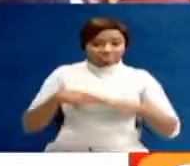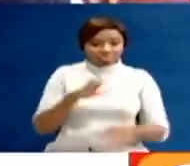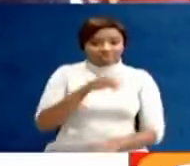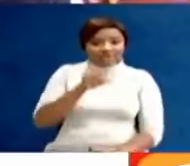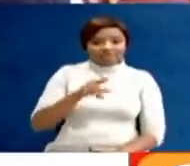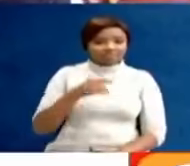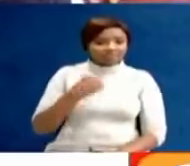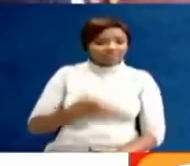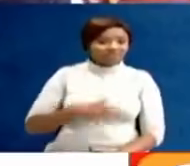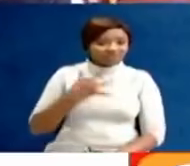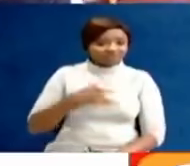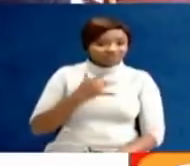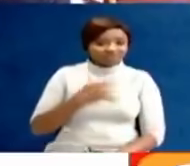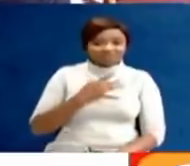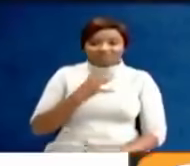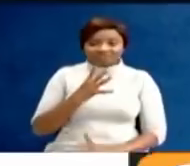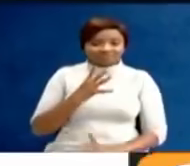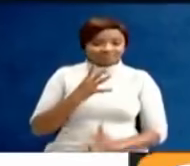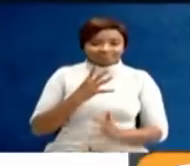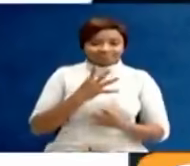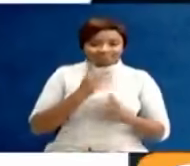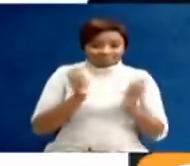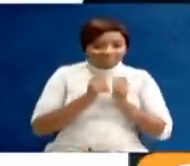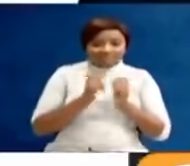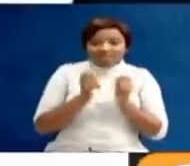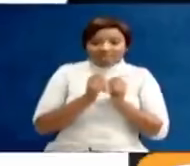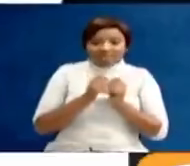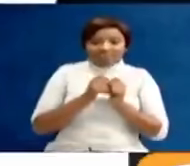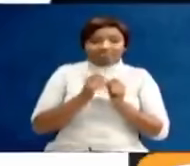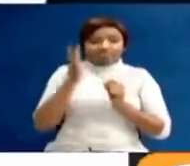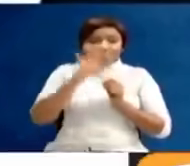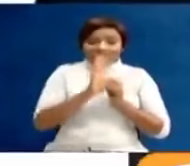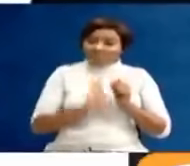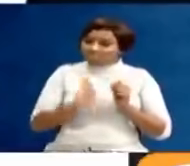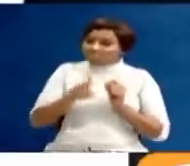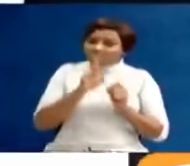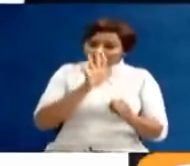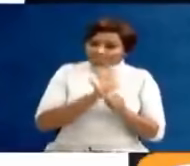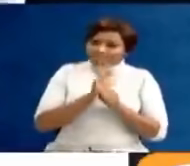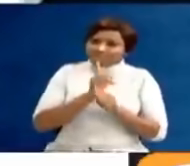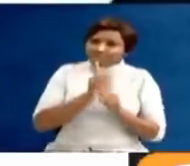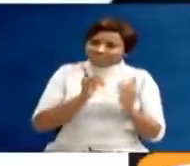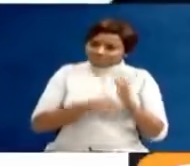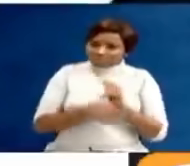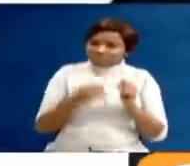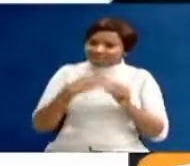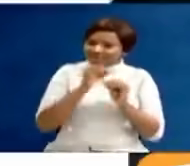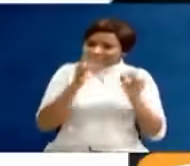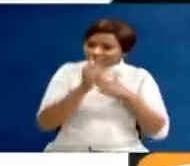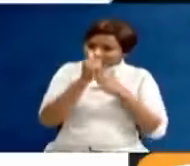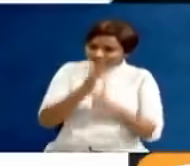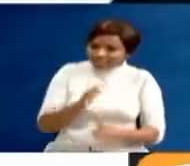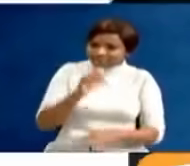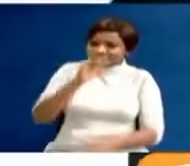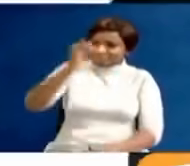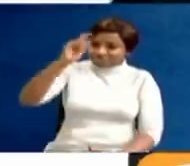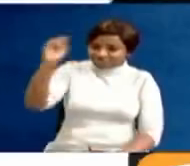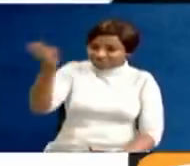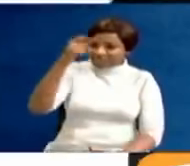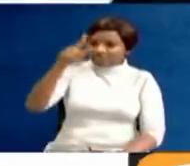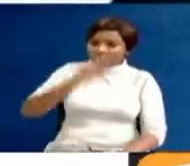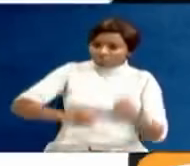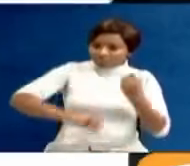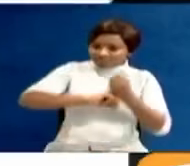Kenyatta ameendesha muhula wake wa pili. Wanasema, rais ulisema hakuna kiongozi au wakazi wa Mlima Kenya